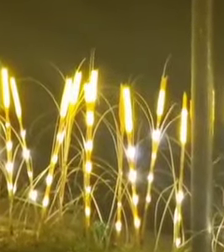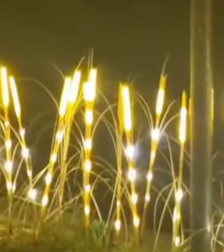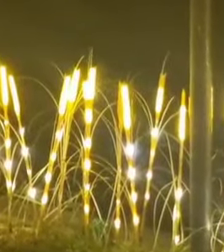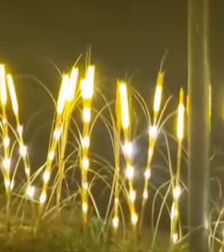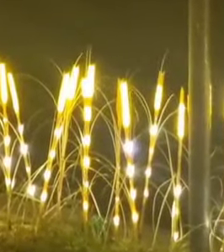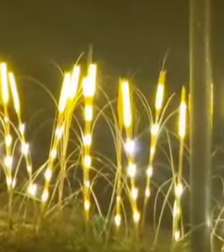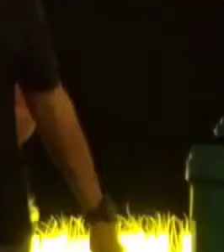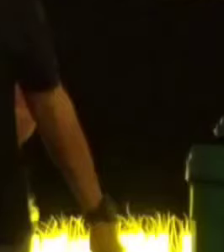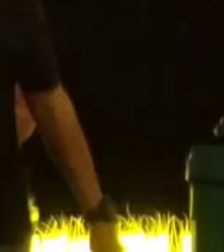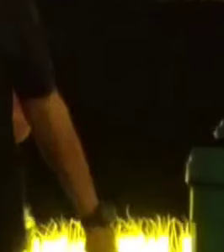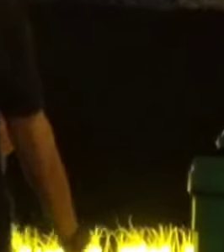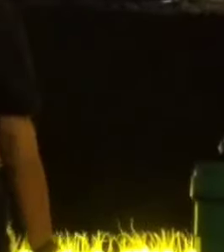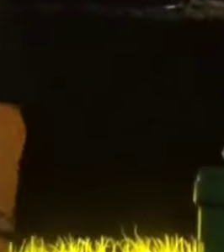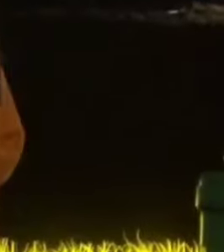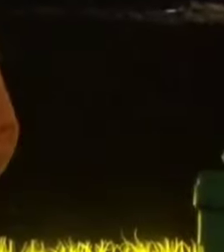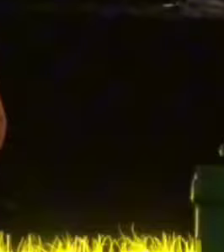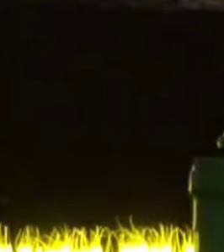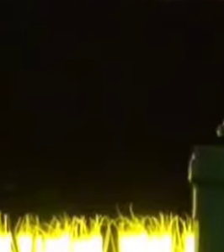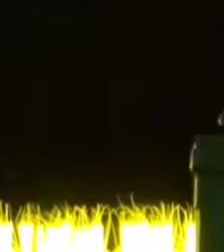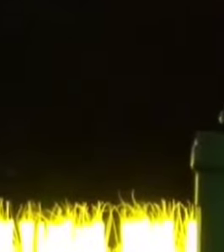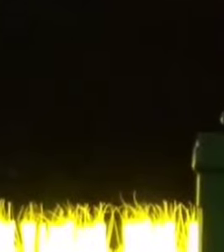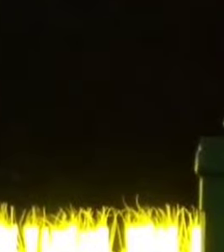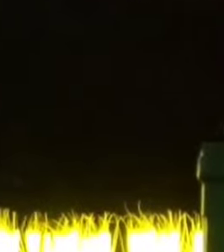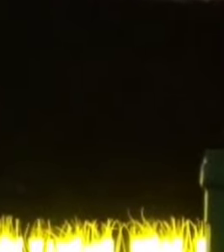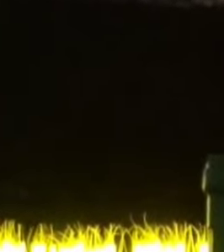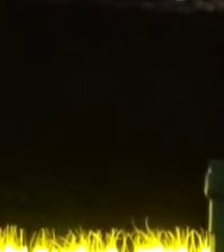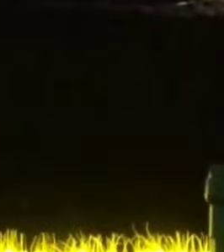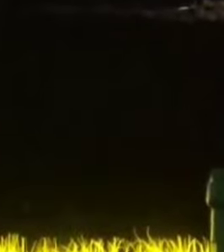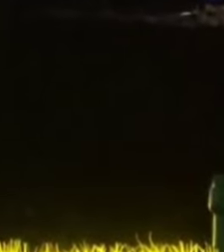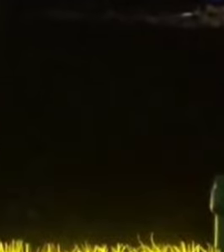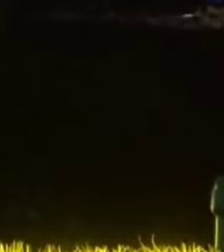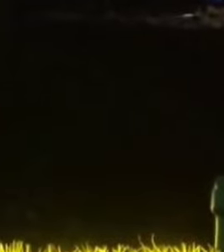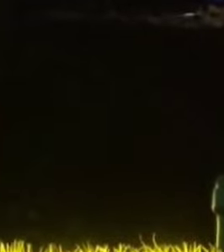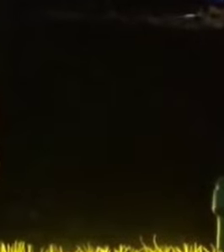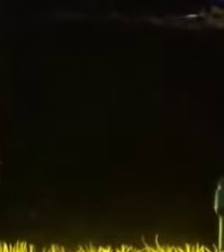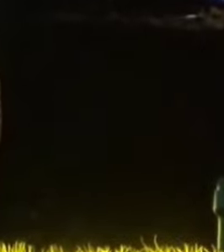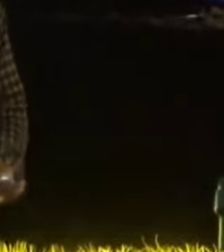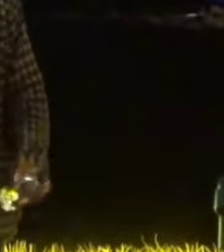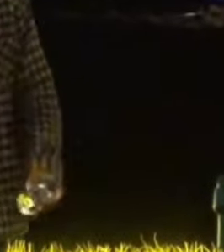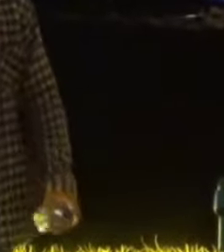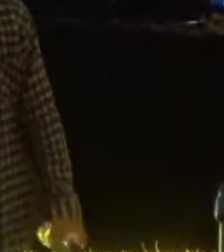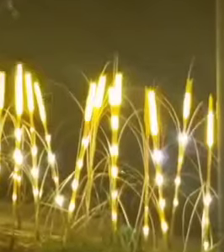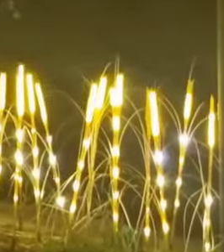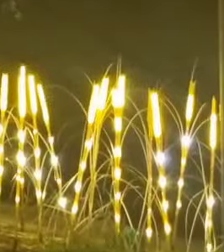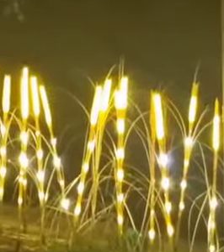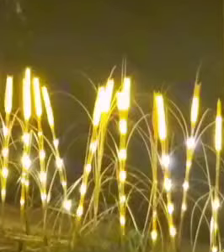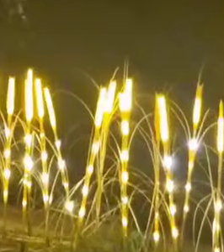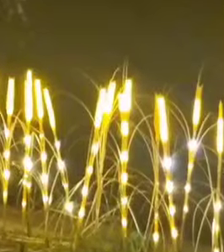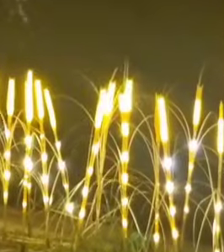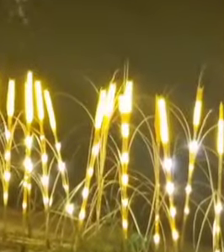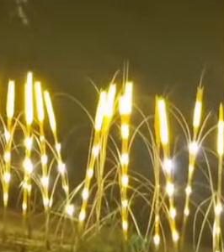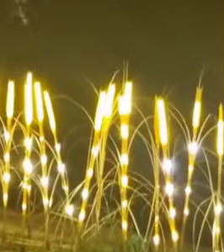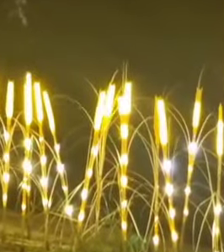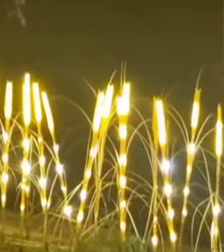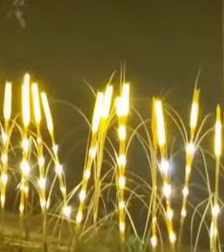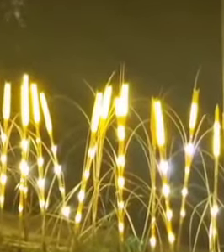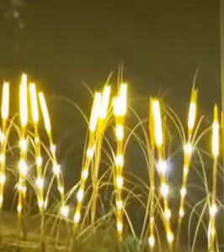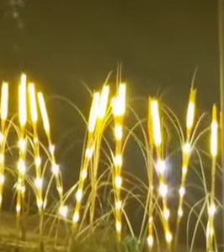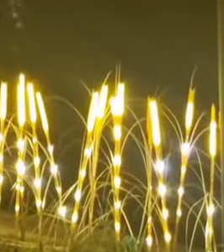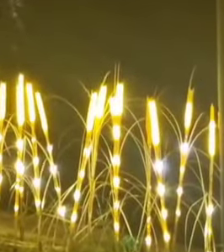juga untuk bagi pasangan dan cukup seru bagi keluarga yang datang ke sini juga. Betul sekali. Kalau dilihat di belakang, nah ini